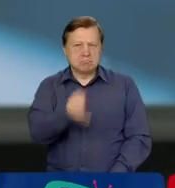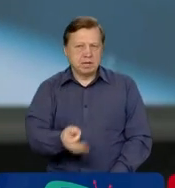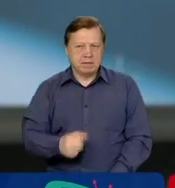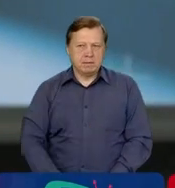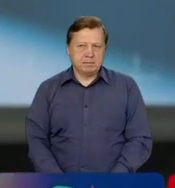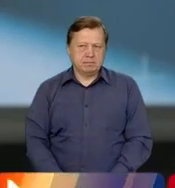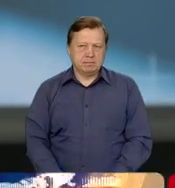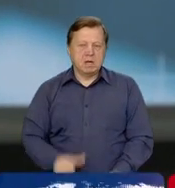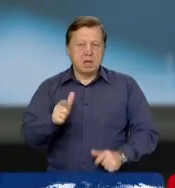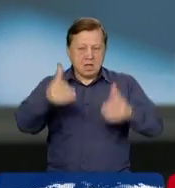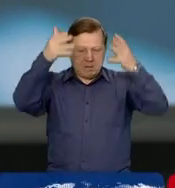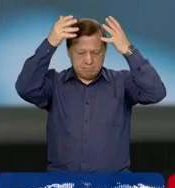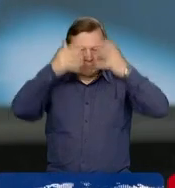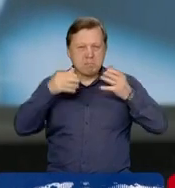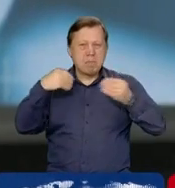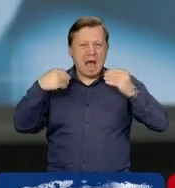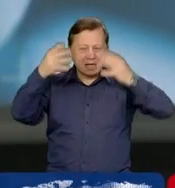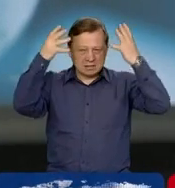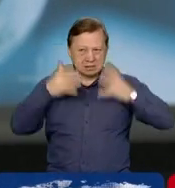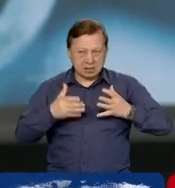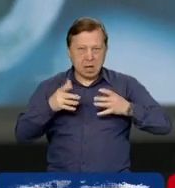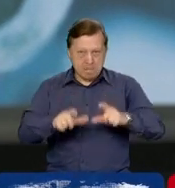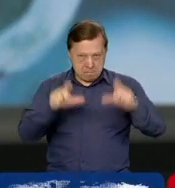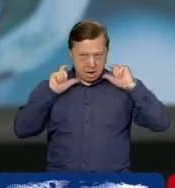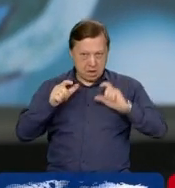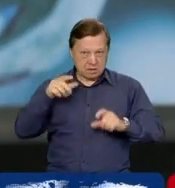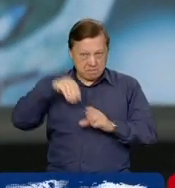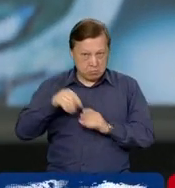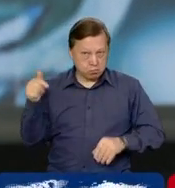nosząc przyłbicę trzeba nosić jeszcze maseczkę?